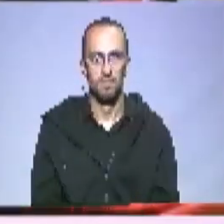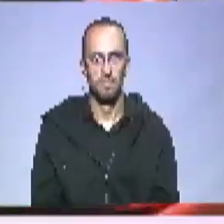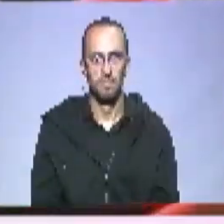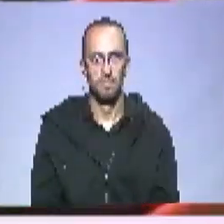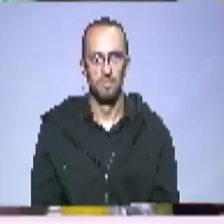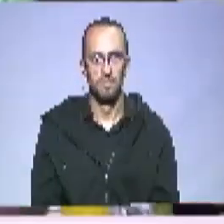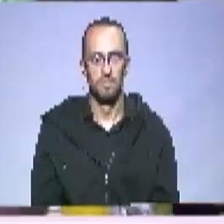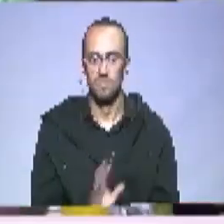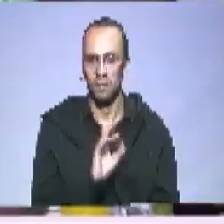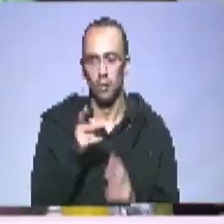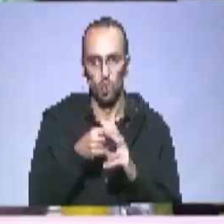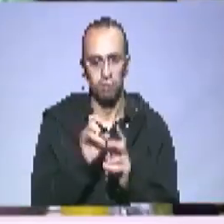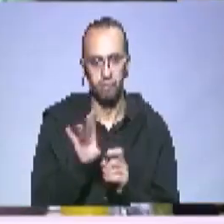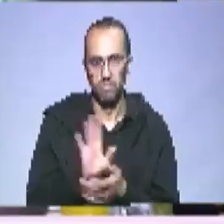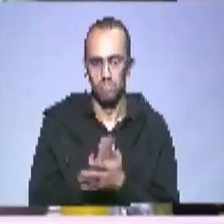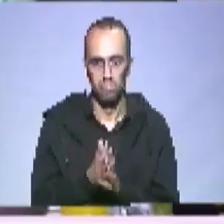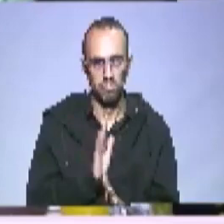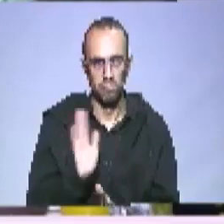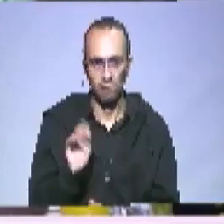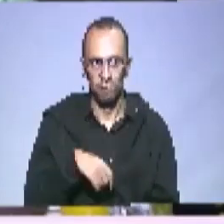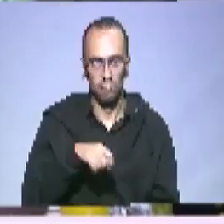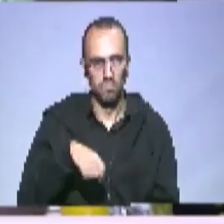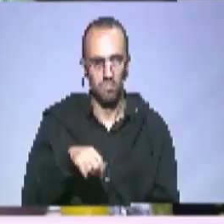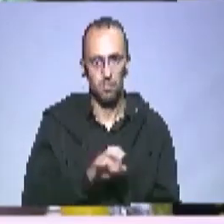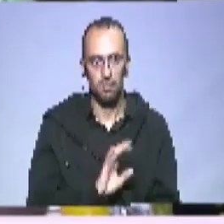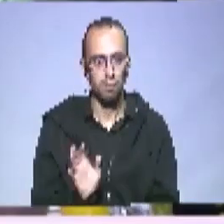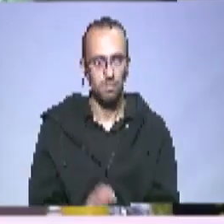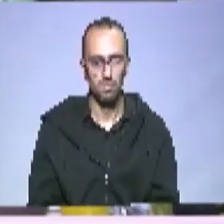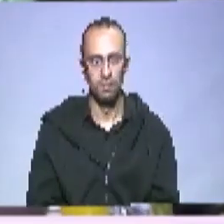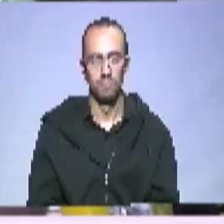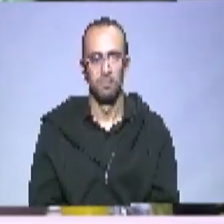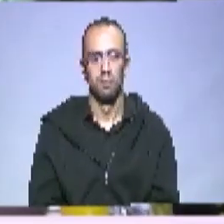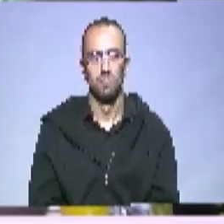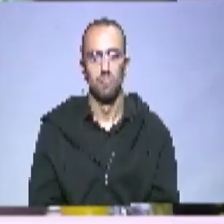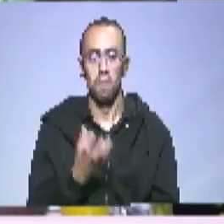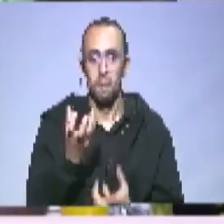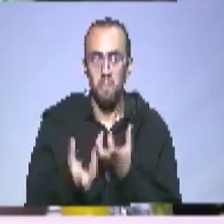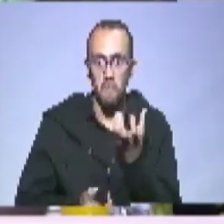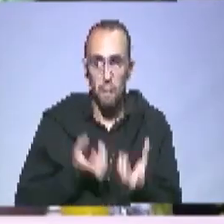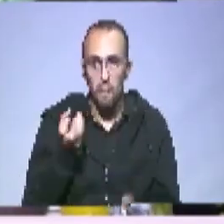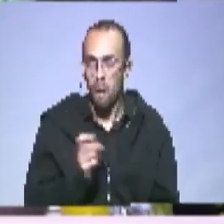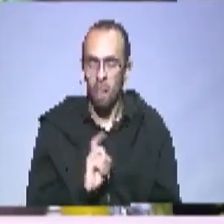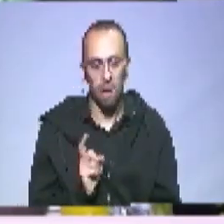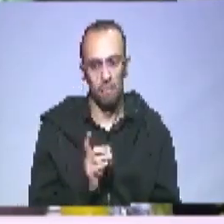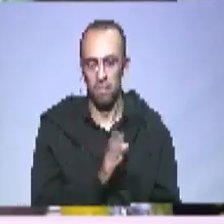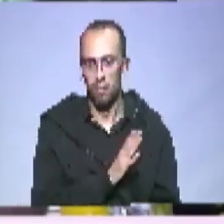حلوه قوي. نشيلها بقى من على النار. خلاص احنا خلصنا. هي الملوخيه مش بتتغلي صح؟ لا.